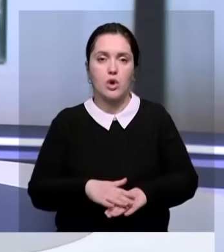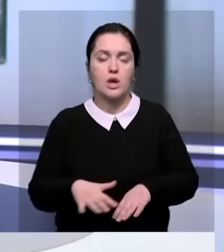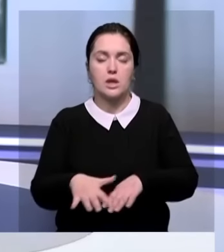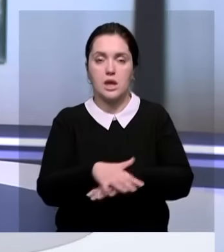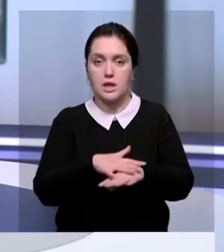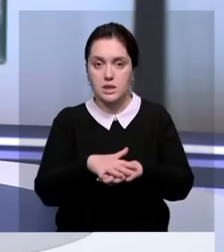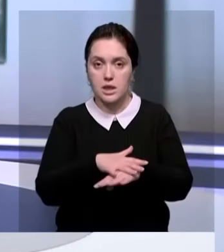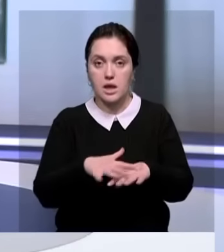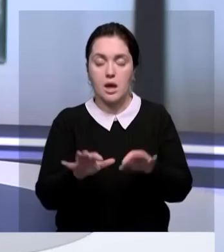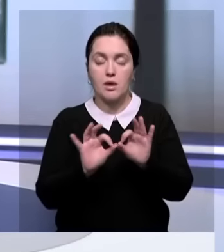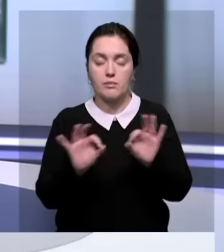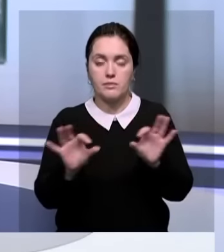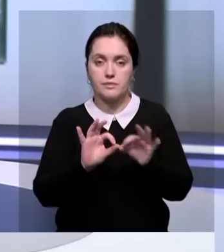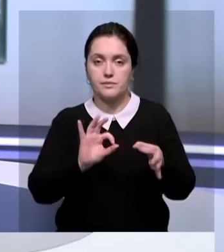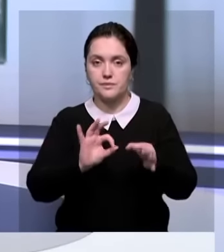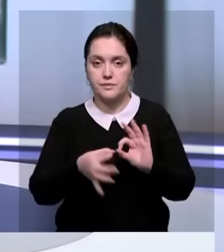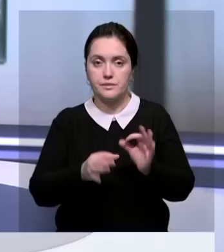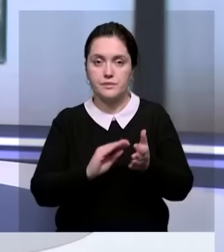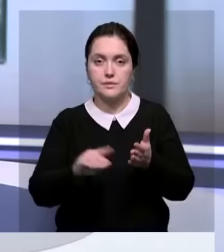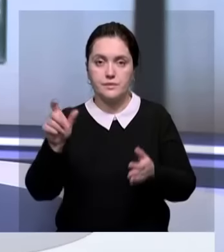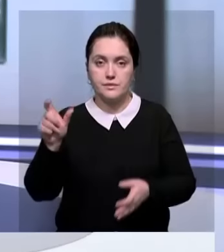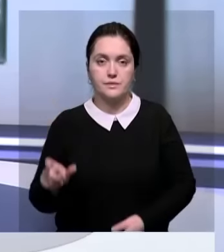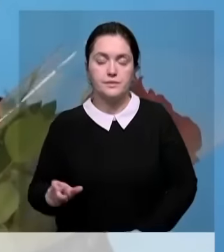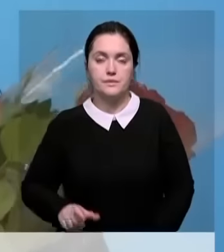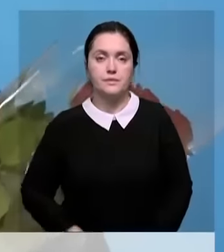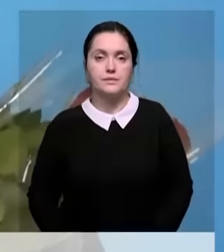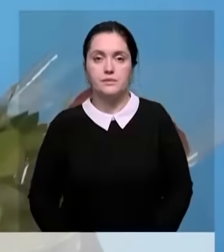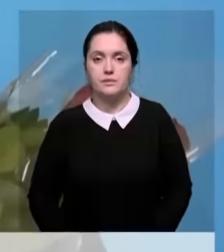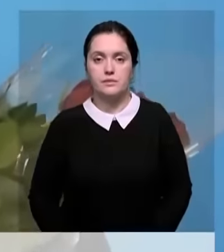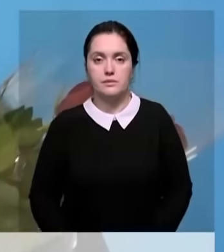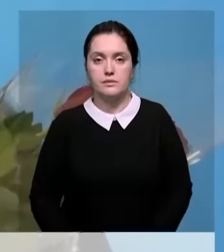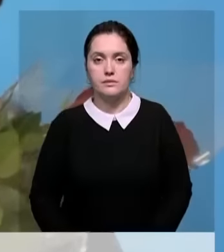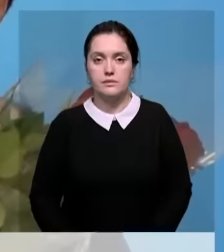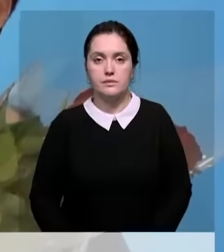слоев населения. Подробности у Тамирис Белял.